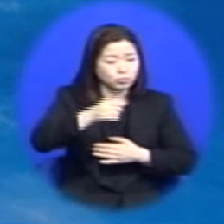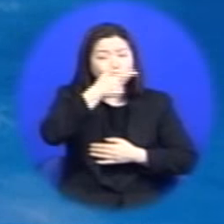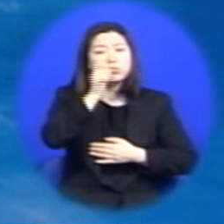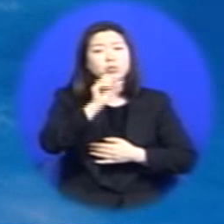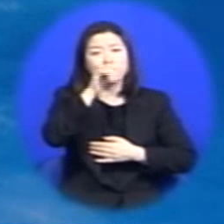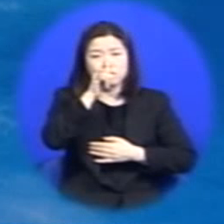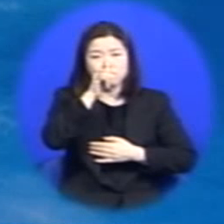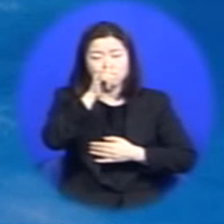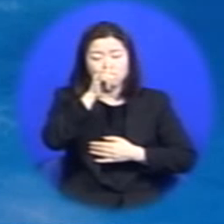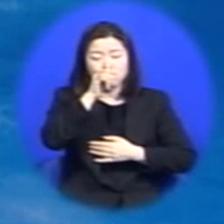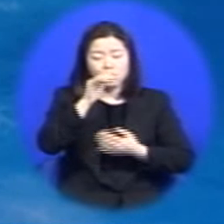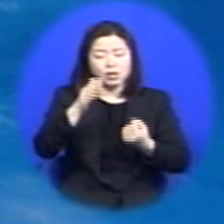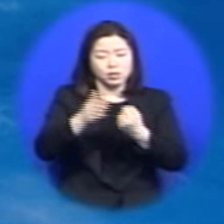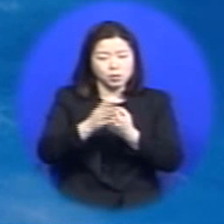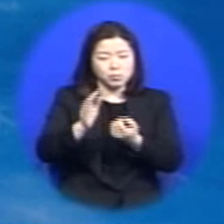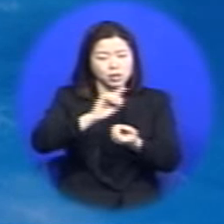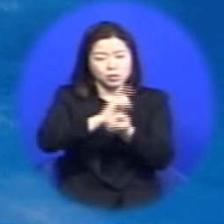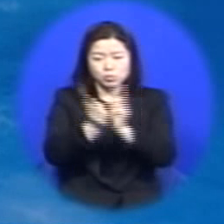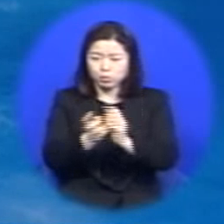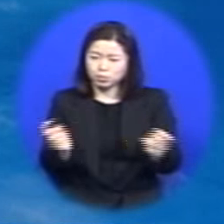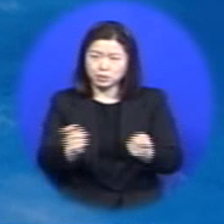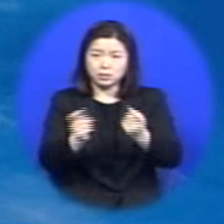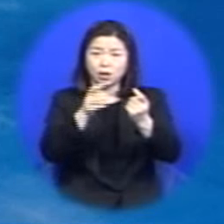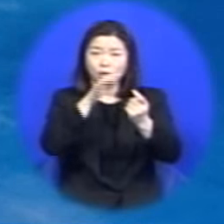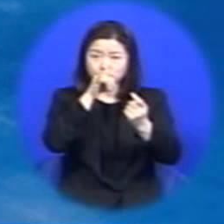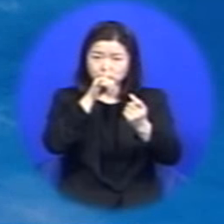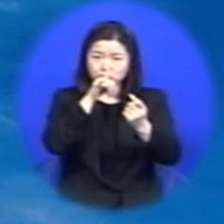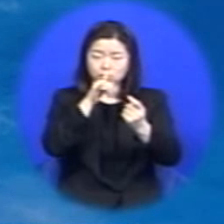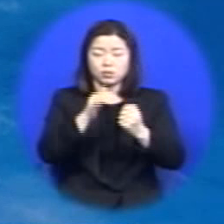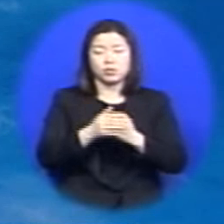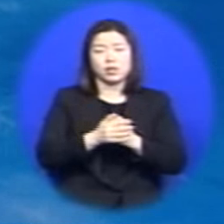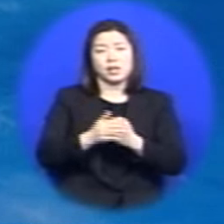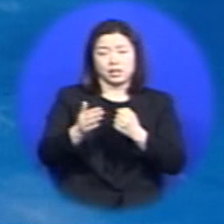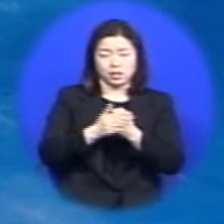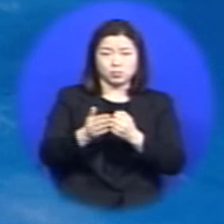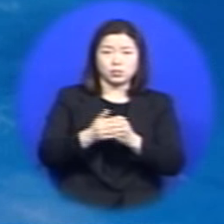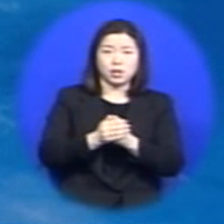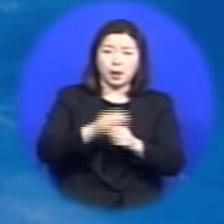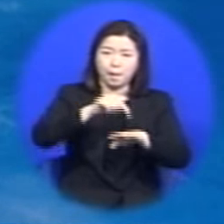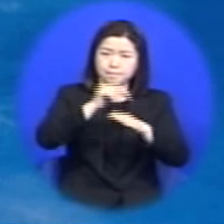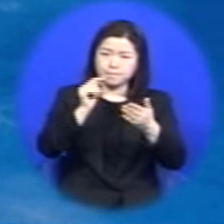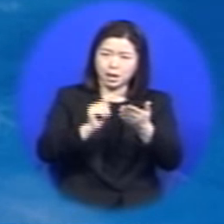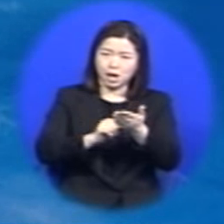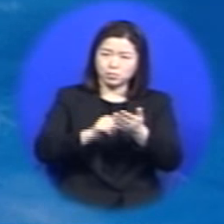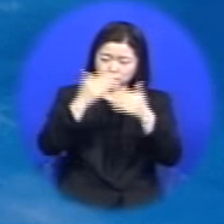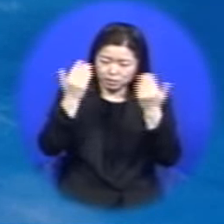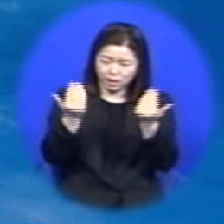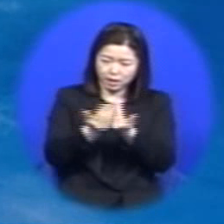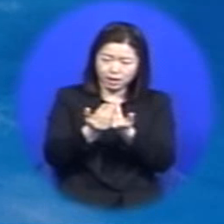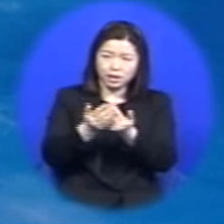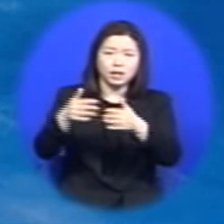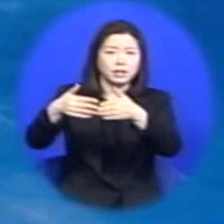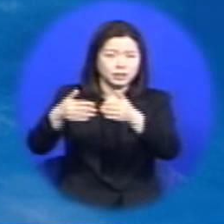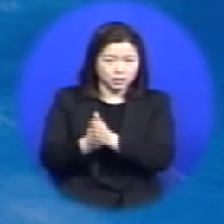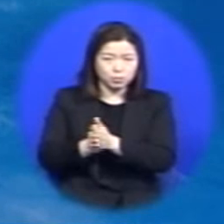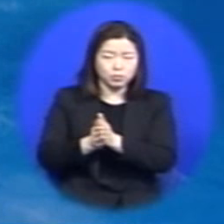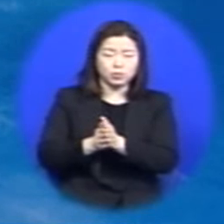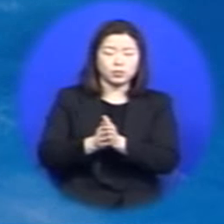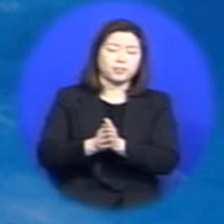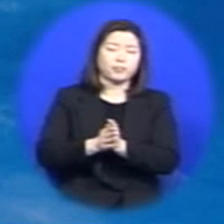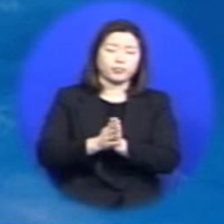그런데 이거 싸우니까 문제가 생겼어요. 그래서 마음을 접고 그러면 우리